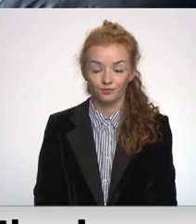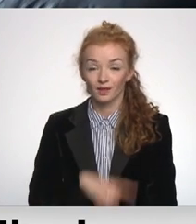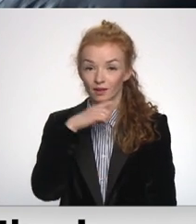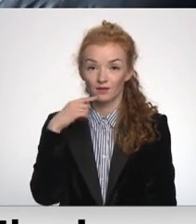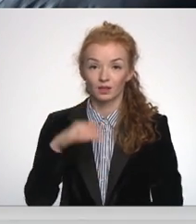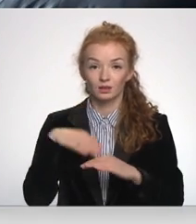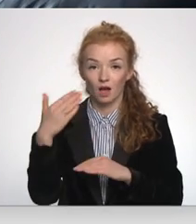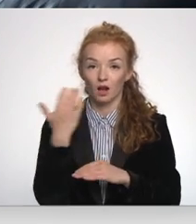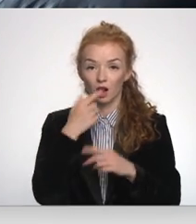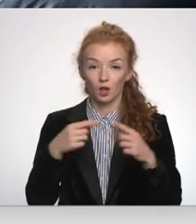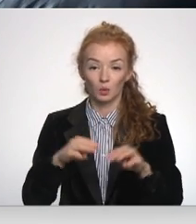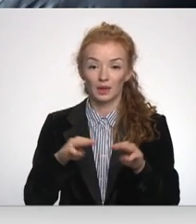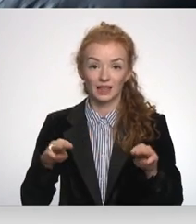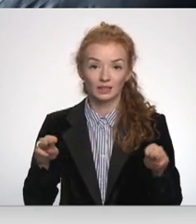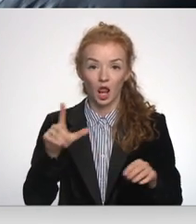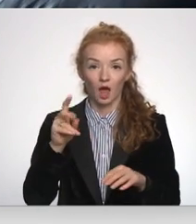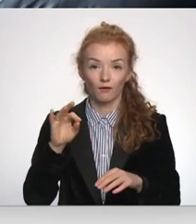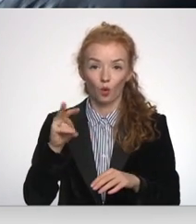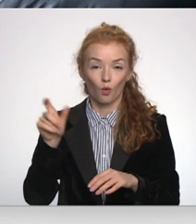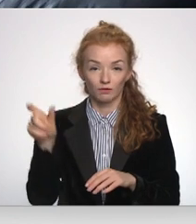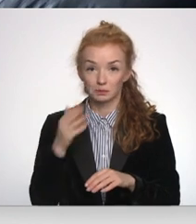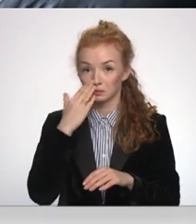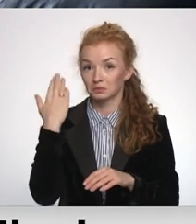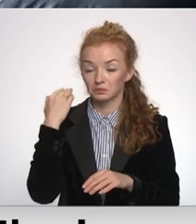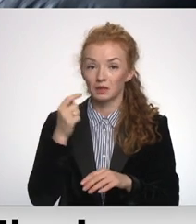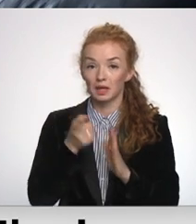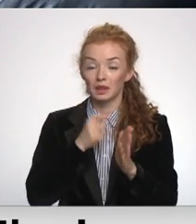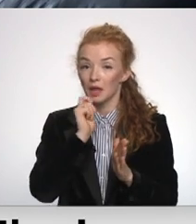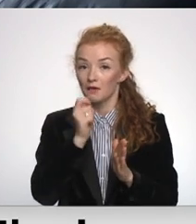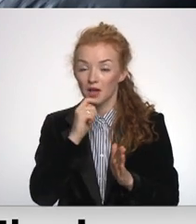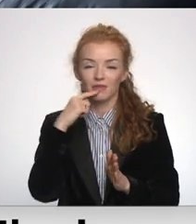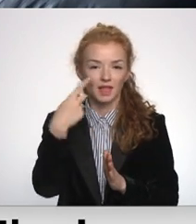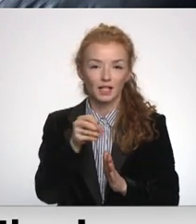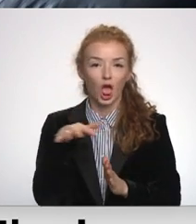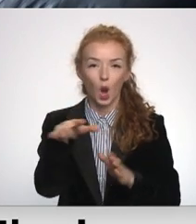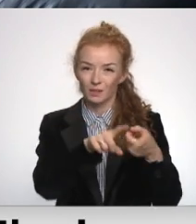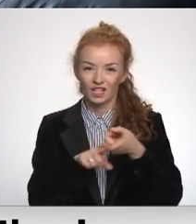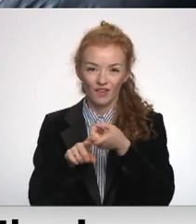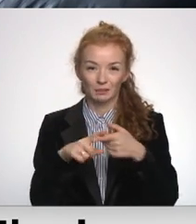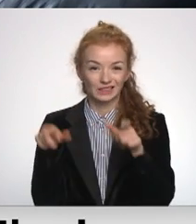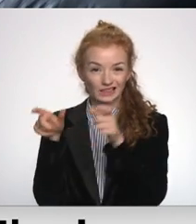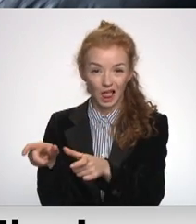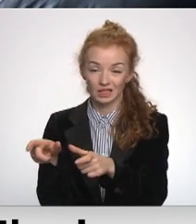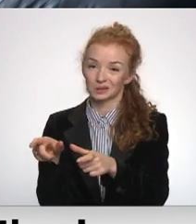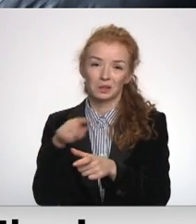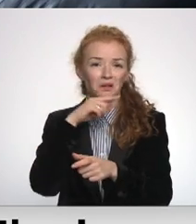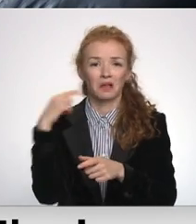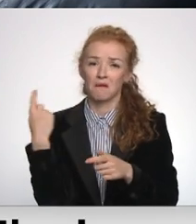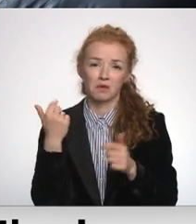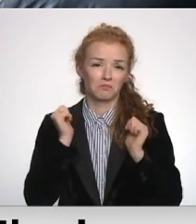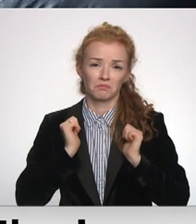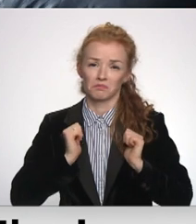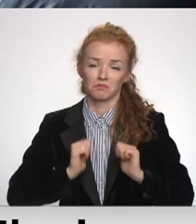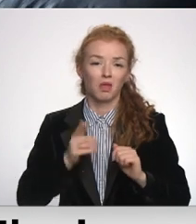Krievijas ārlietu ministrs Sergejs Lavrovs nesen intervijā sacīja, ka Eiropas Savienības sankcijas Krieviju nemaz neskar un